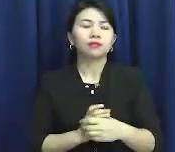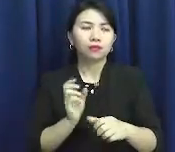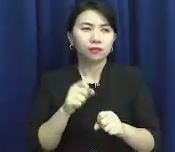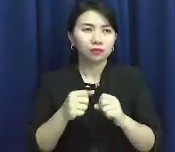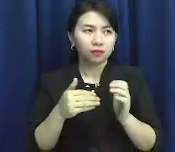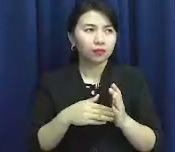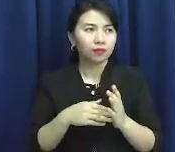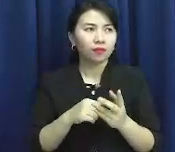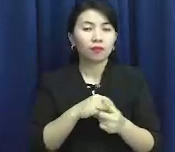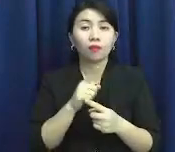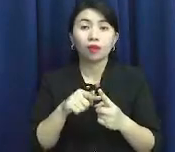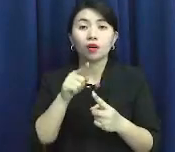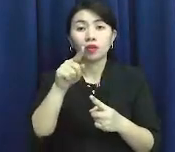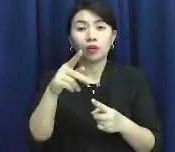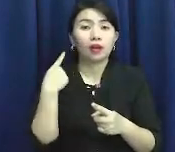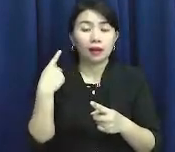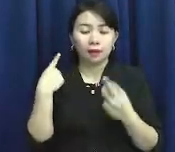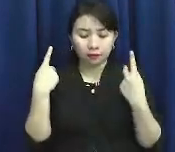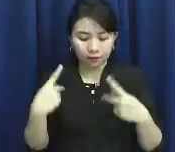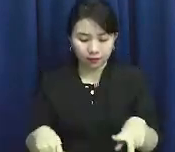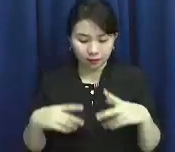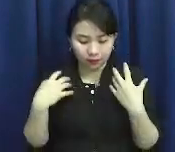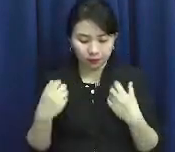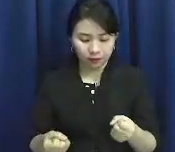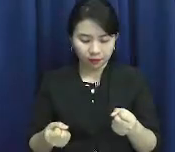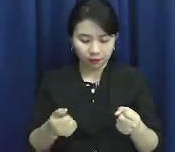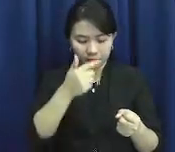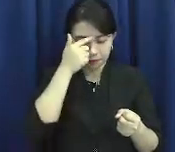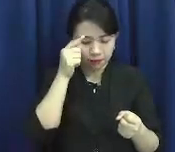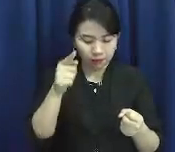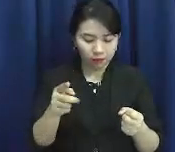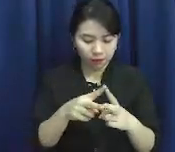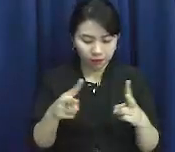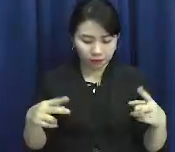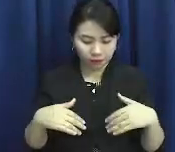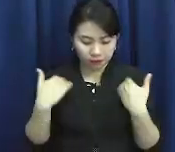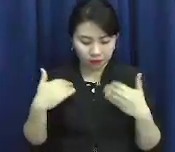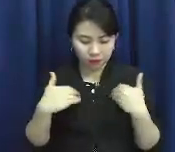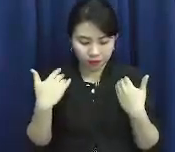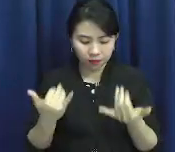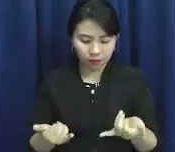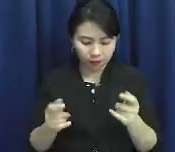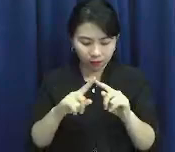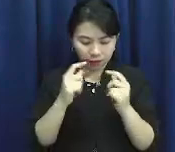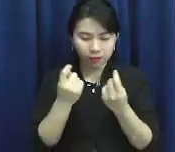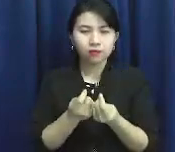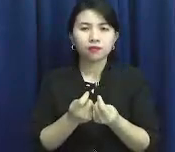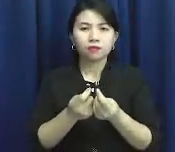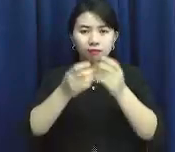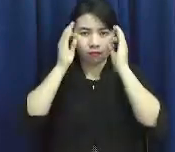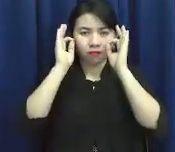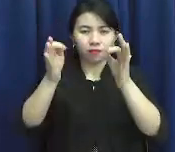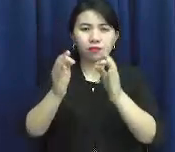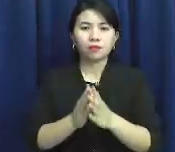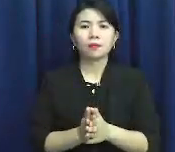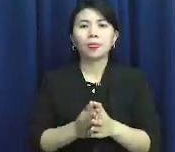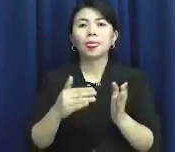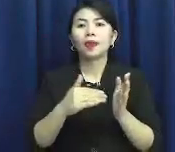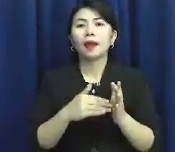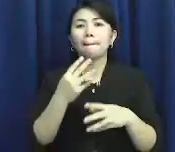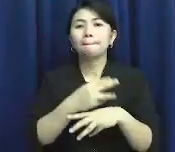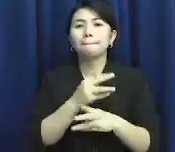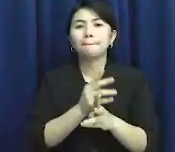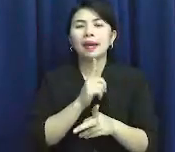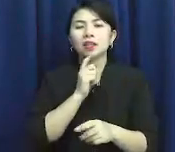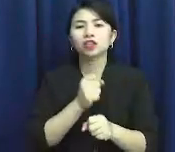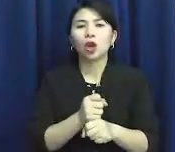while you have the physical strength, kasi nasa bata-bata pa kayo, na edad, team focus, team preparation, siguraduhin nyo that on